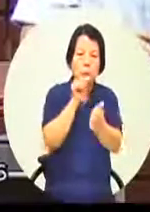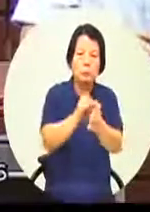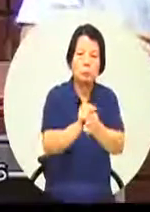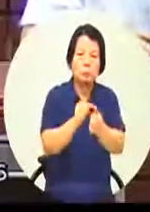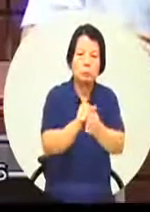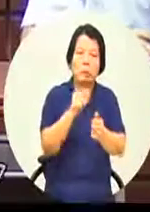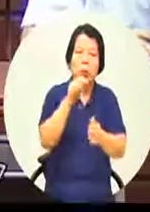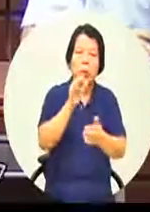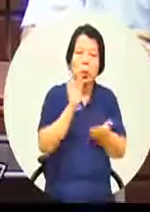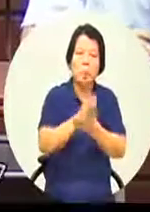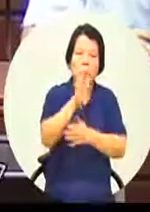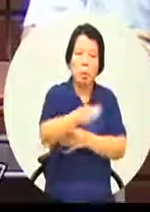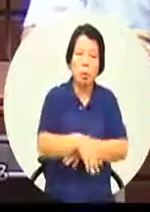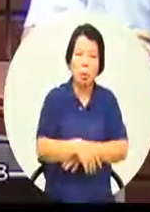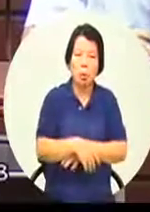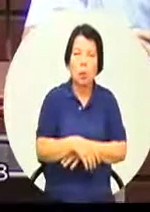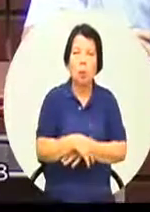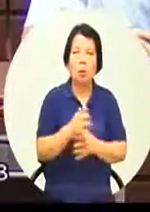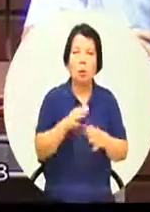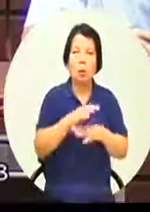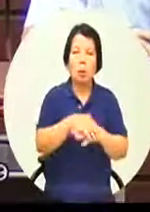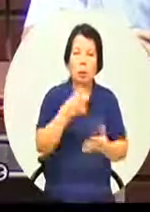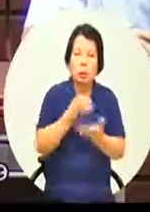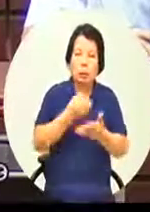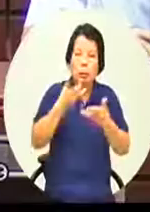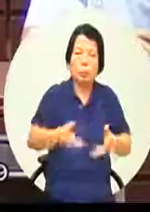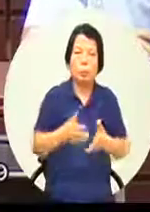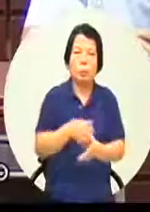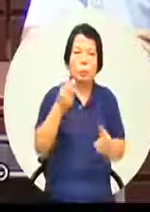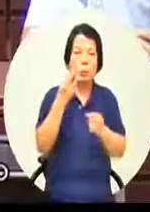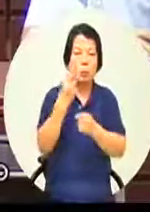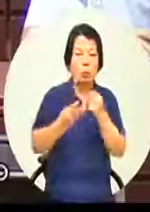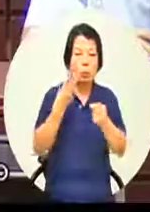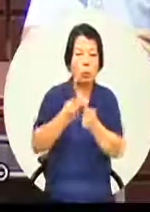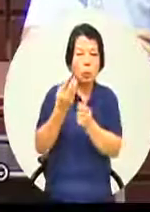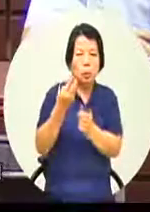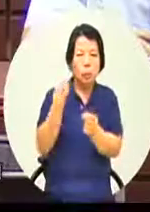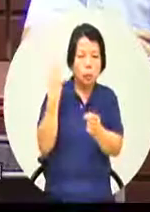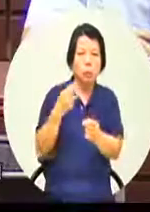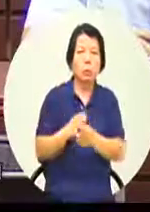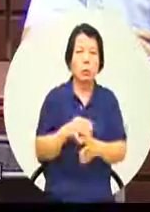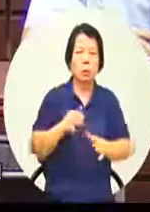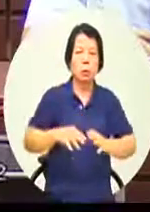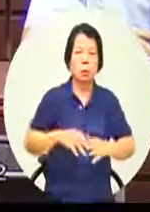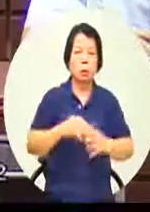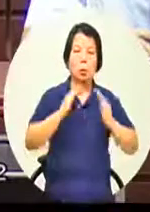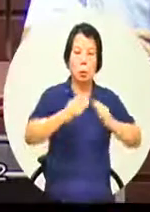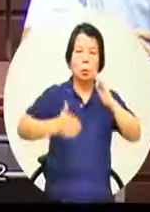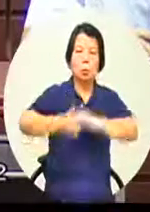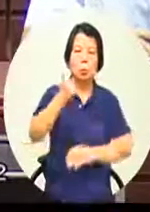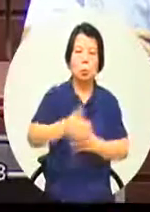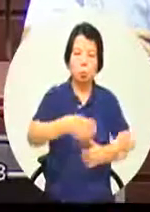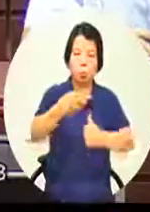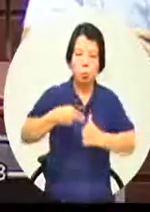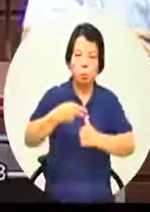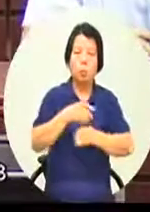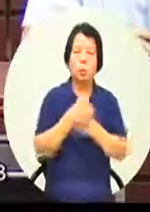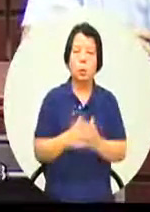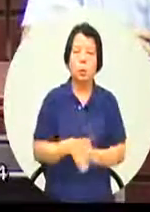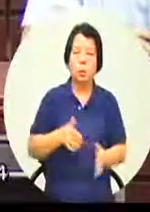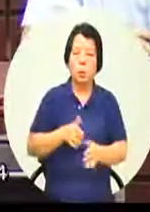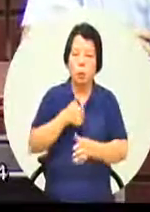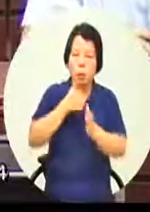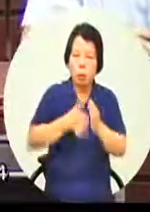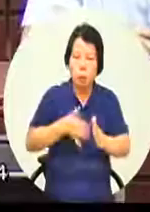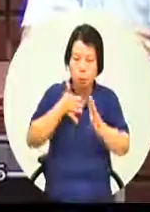产生后果很严重。所以说在三年前，那么我们受市长指示之下，我们已经开始走向新南